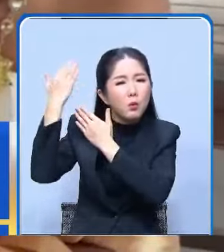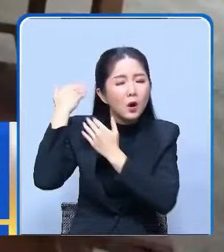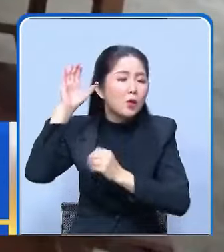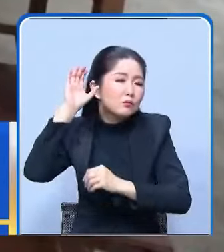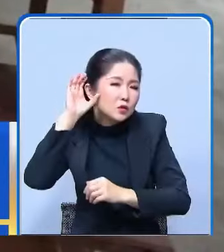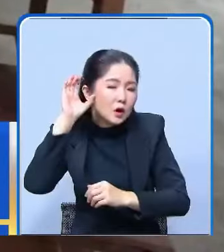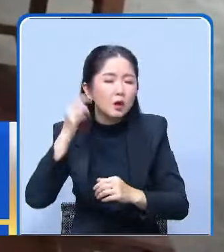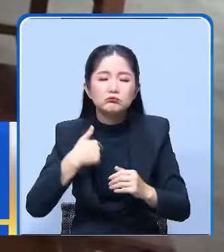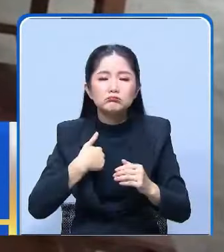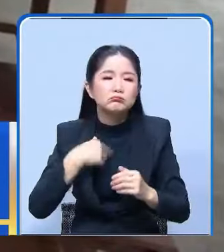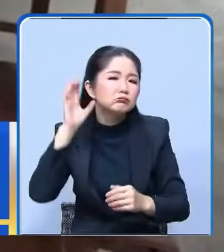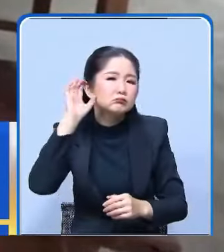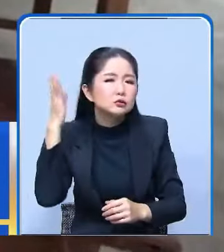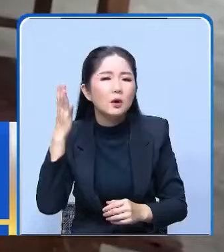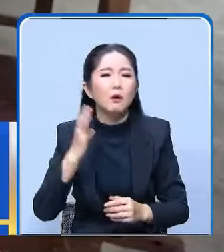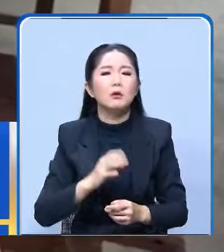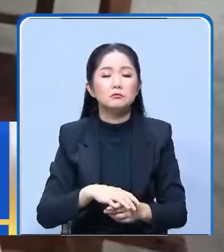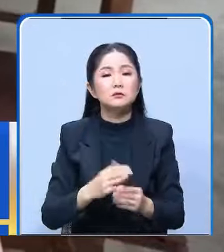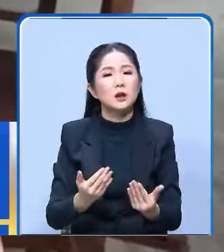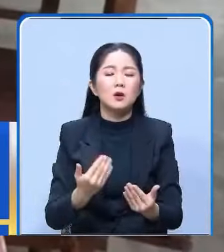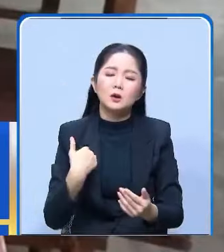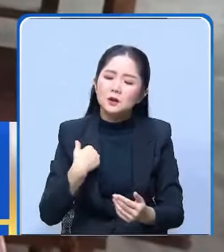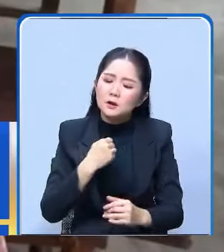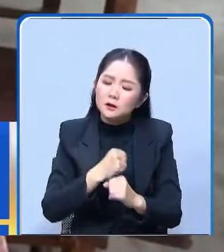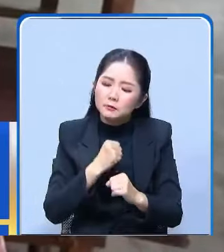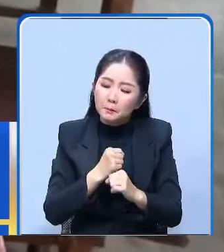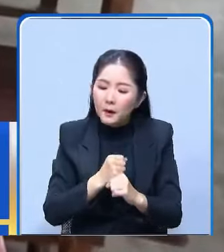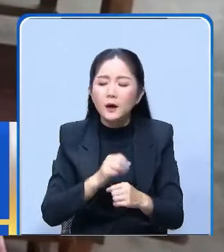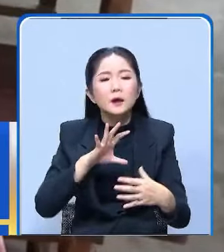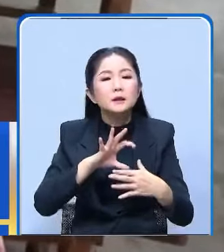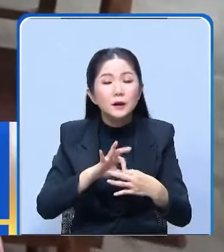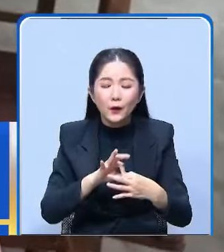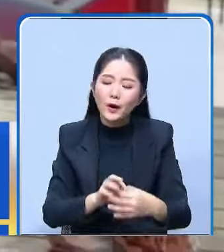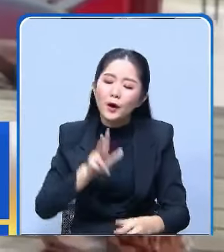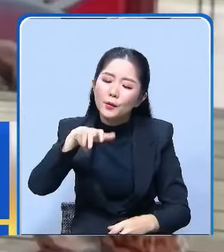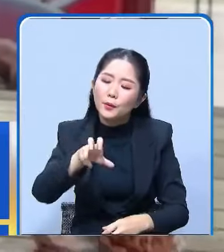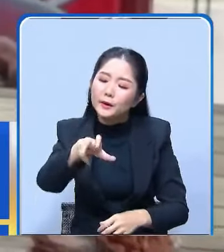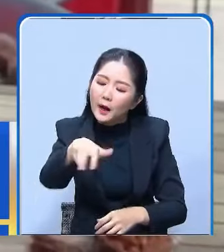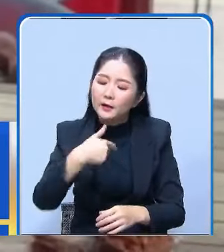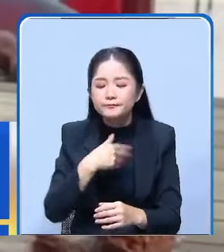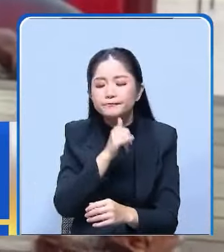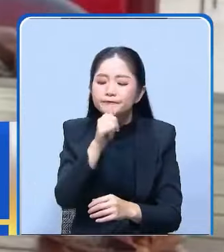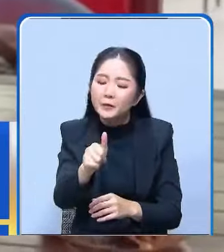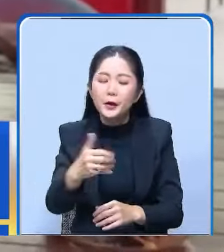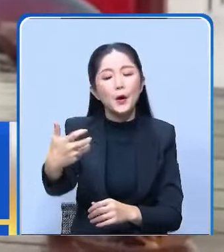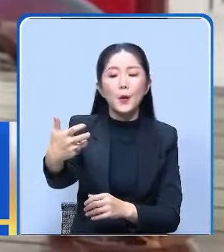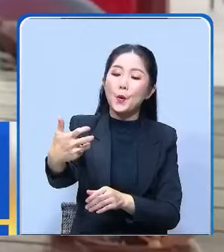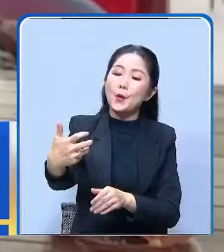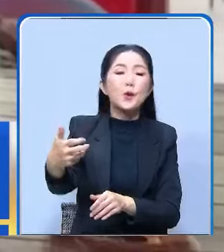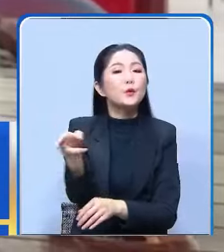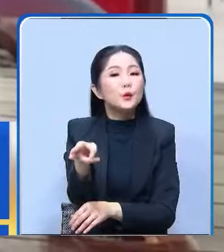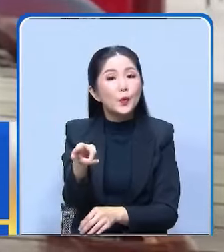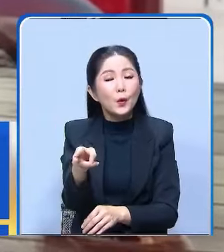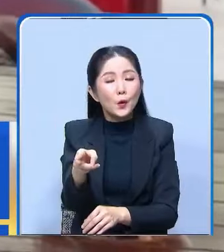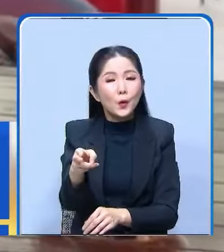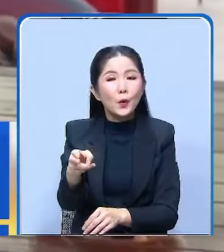ไปถ่ายภาพคอสเพลย์พญานาคจากนั้นก็มีเสียงกระซิบให้เธอกลายมาเป็นร่างทรงแล้วก็ได้มาพบกับนางสาวธนิส